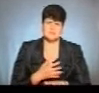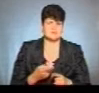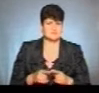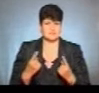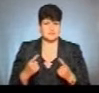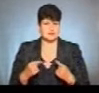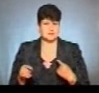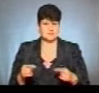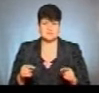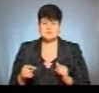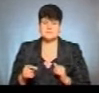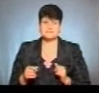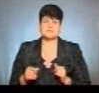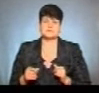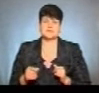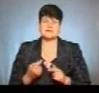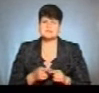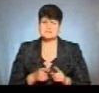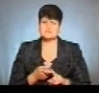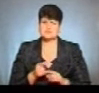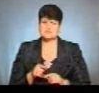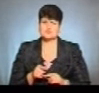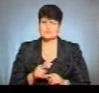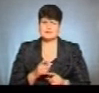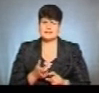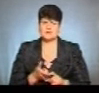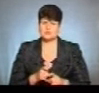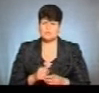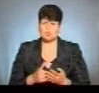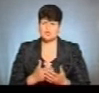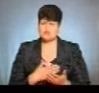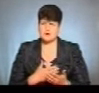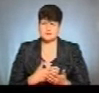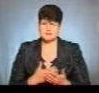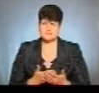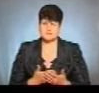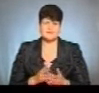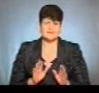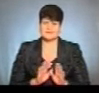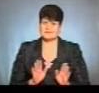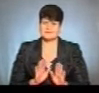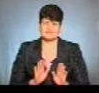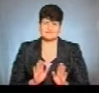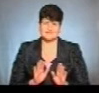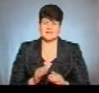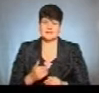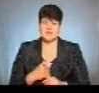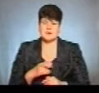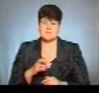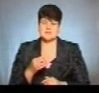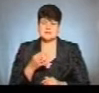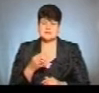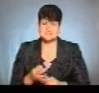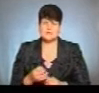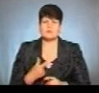Це в зв'язку з тим, що ми не надто політично активні, наша область? Ні, я би сказав, що